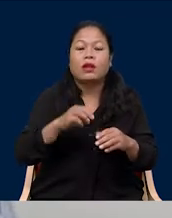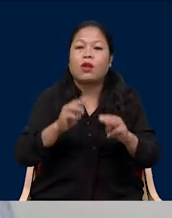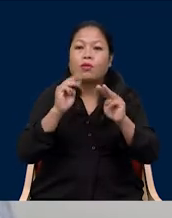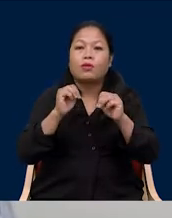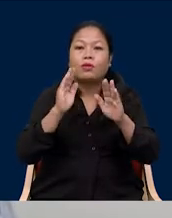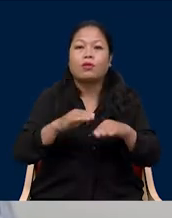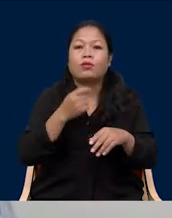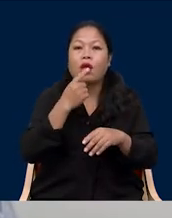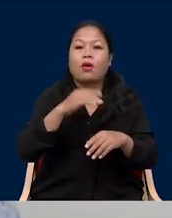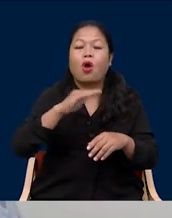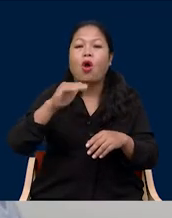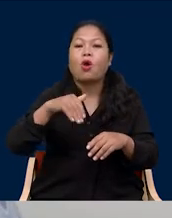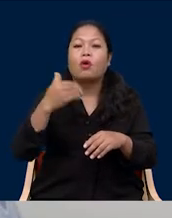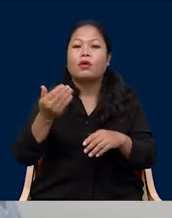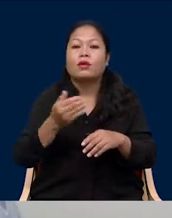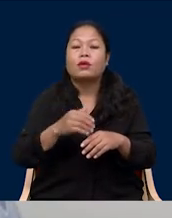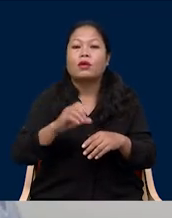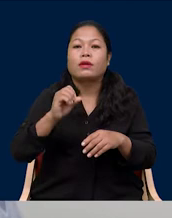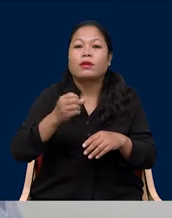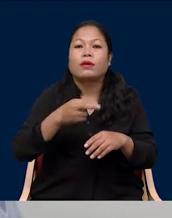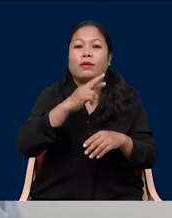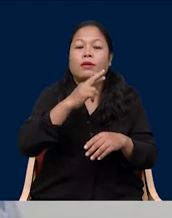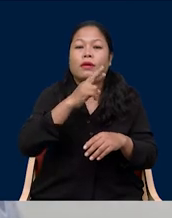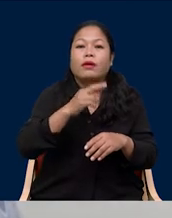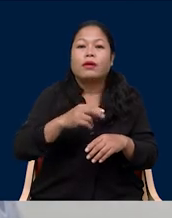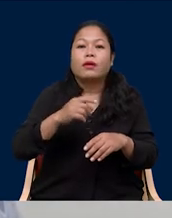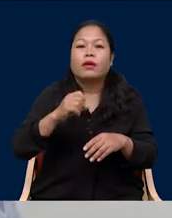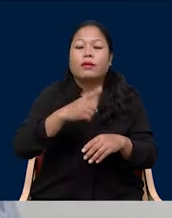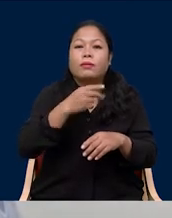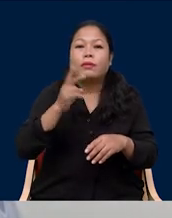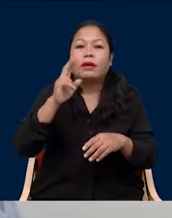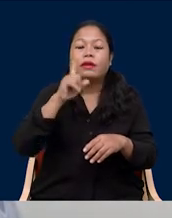पनि महत्त्वपूर्ण छ भने, अर्कोतर्फ हाम्रो प्यारिस एग्रिमेन्टको जुन